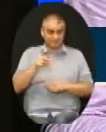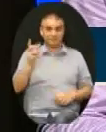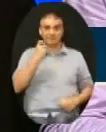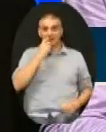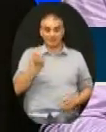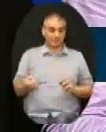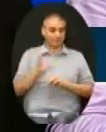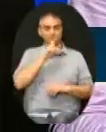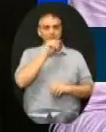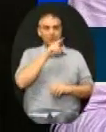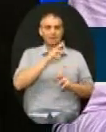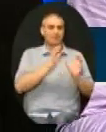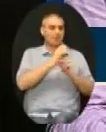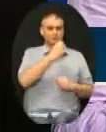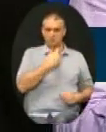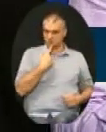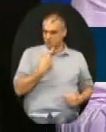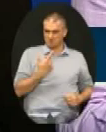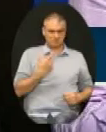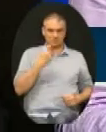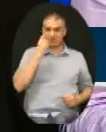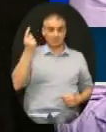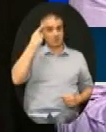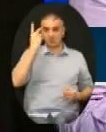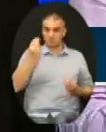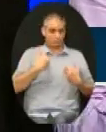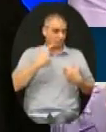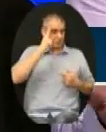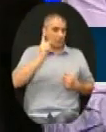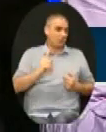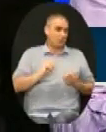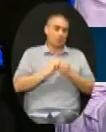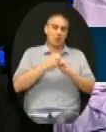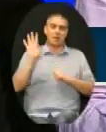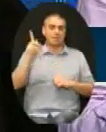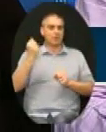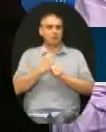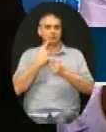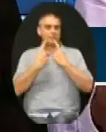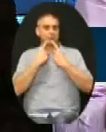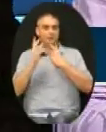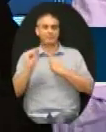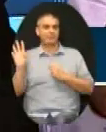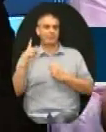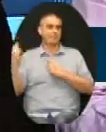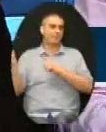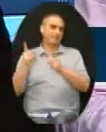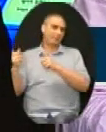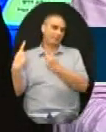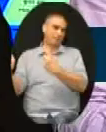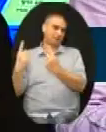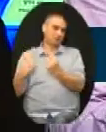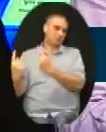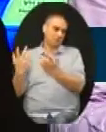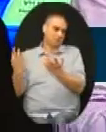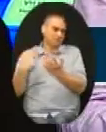מעלה את הציוץ הזה, אז אנשים במחנה הציוני אומרים, כנראה שאריה דרעי יודע משהו שאנחנו לא, או שביבי מנהל מסע ומתן עם נתניהו. זה בערך מה